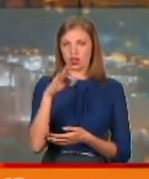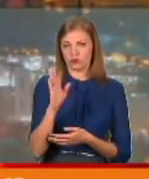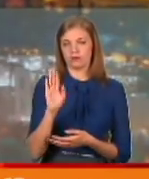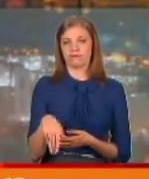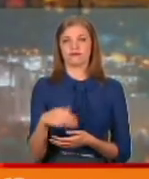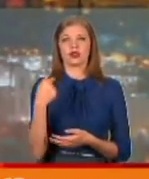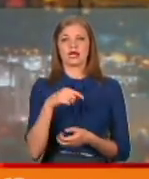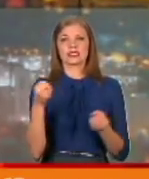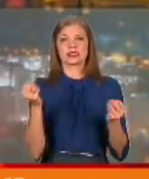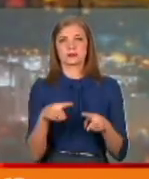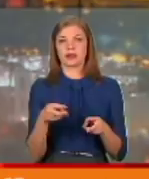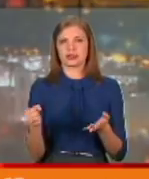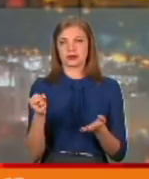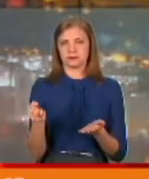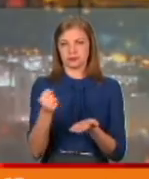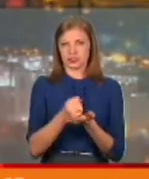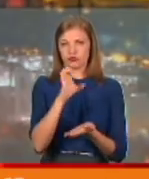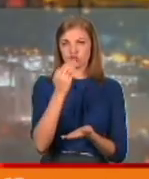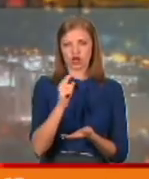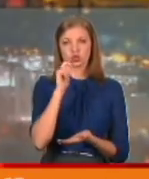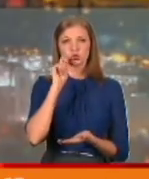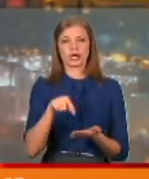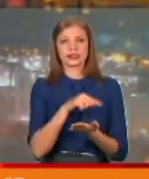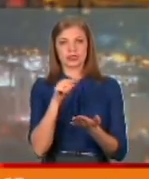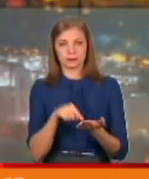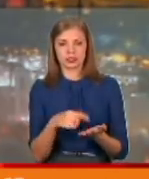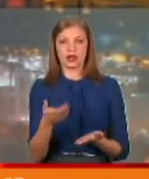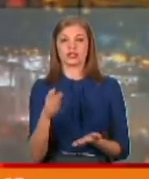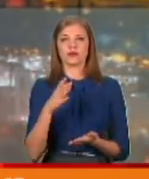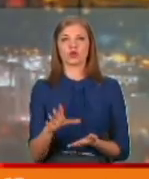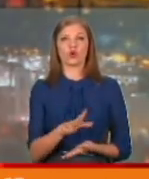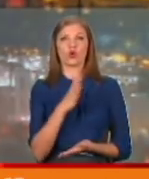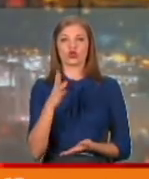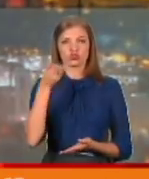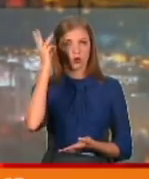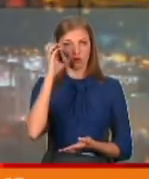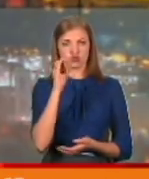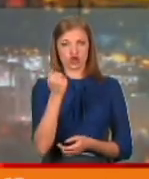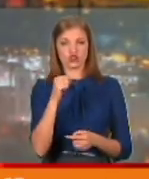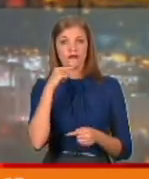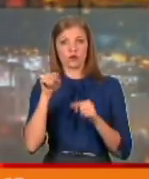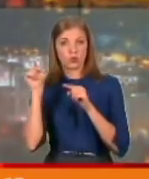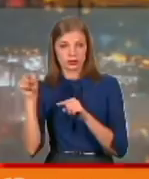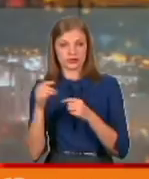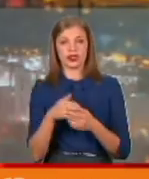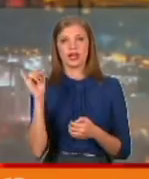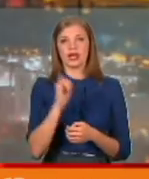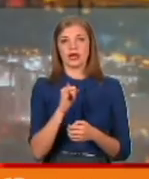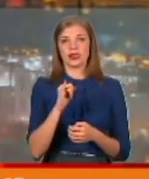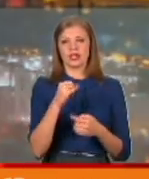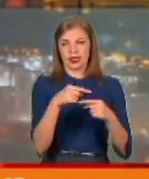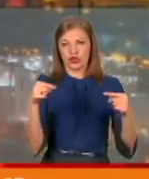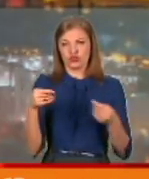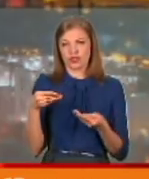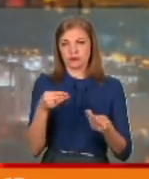Фог Расмусена, спецпредставника США з українських питань Курта Волкера, колишнього посла США в Росії Джона Тефта та